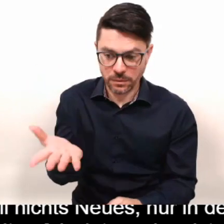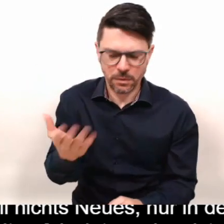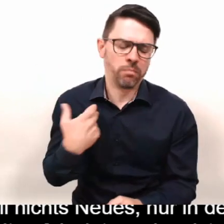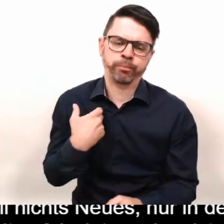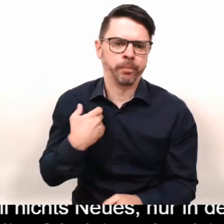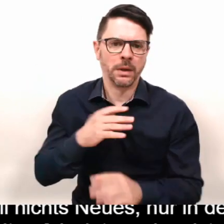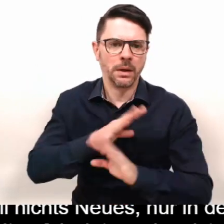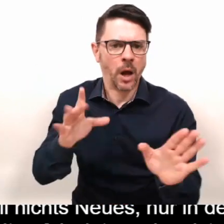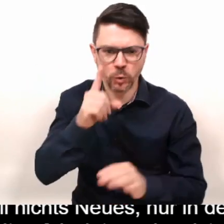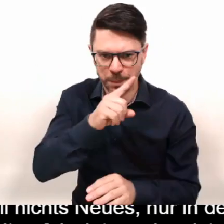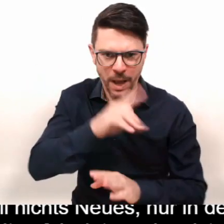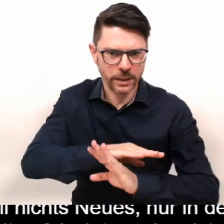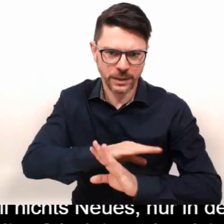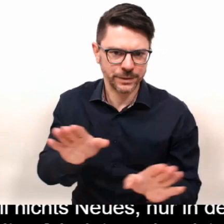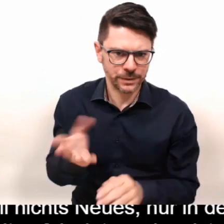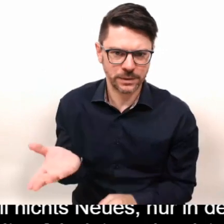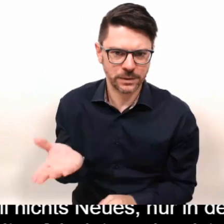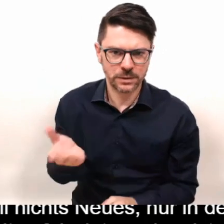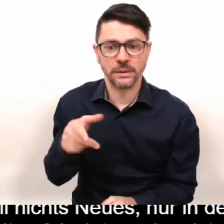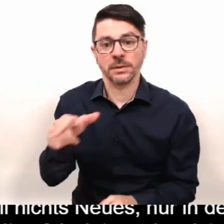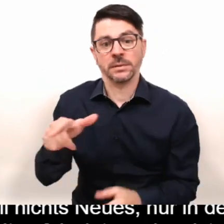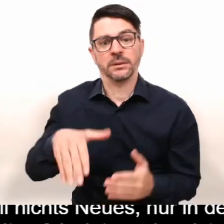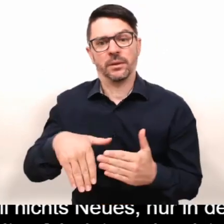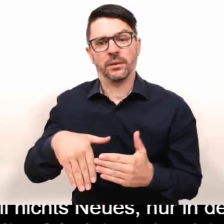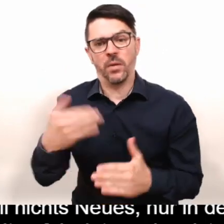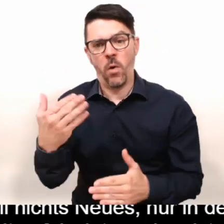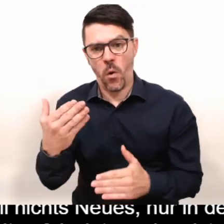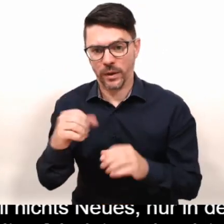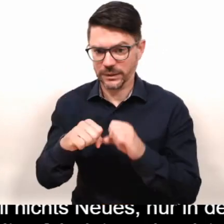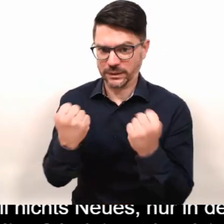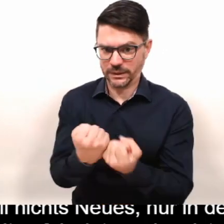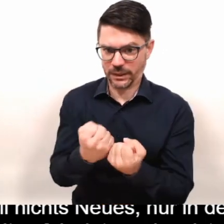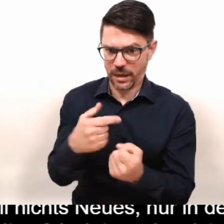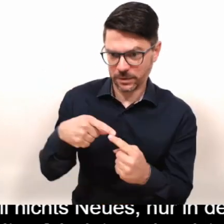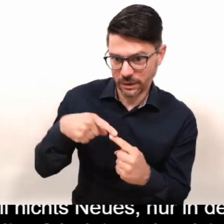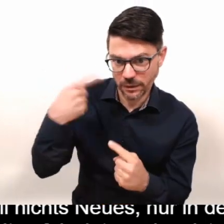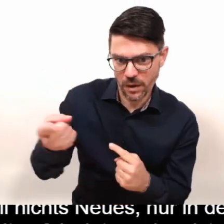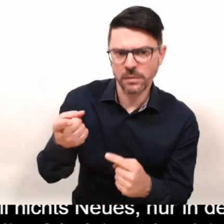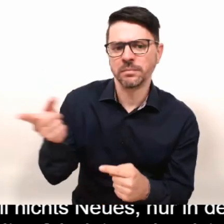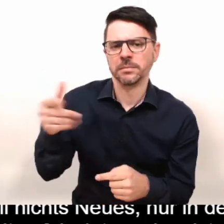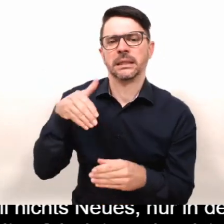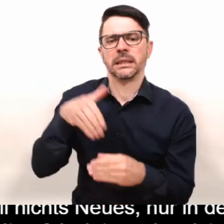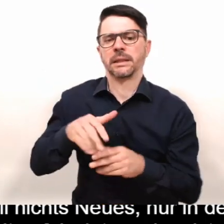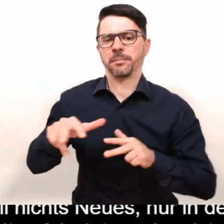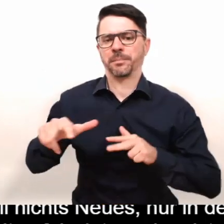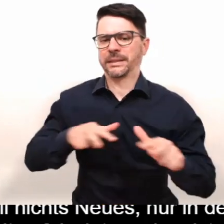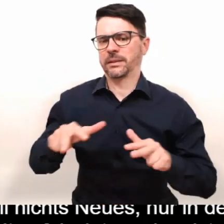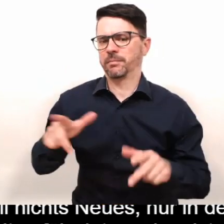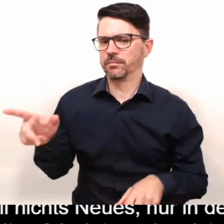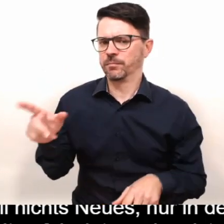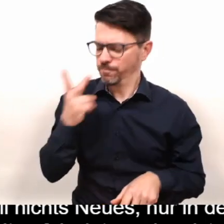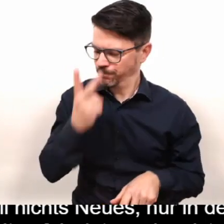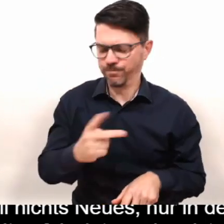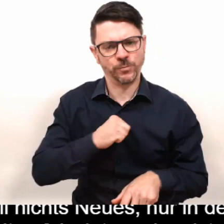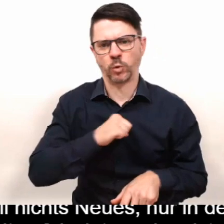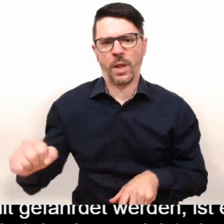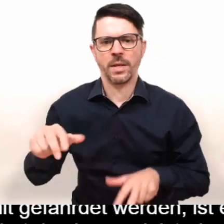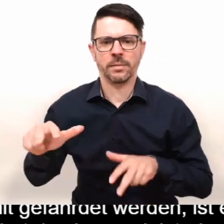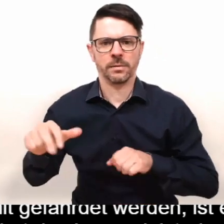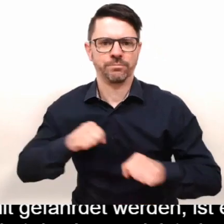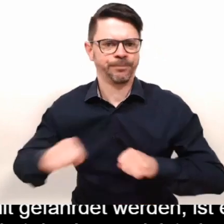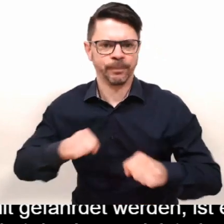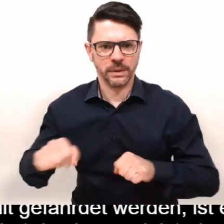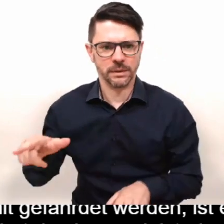Kollege Joachim Hermann ja auch schon ausgeführt hat, schon auch mit klarer Kante, aber auch mit der notwendigen Sensibilität, die man genau in diesem